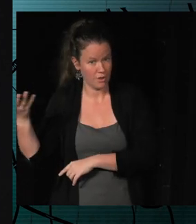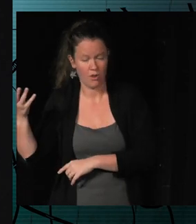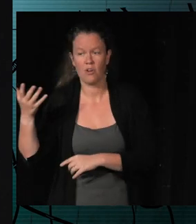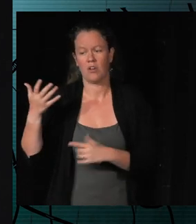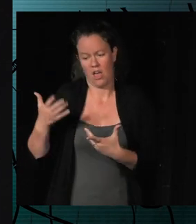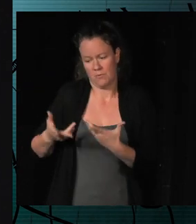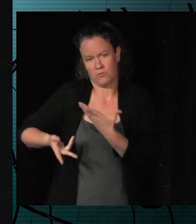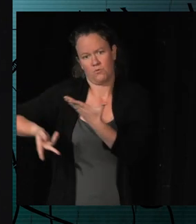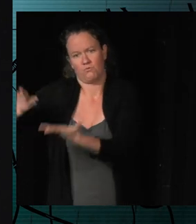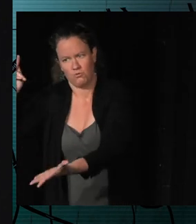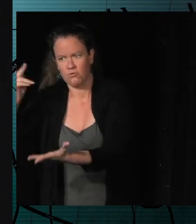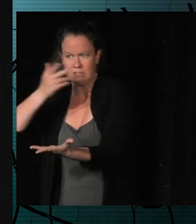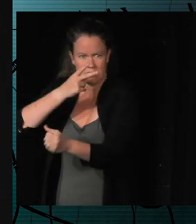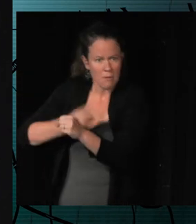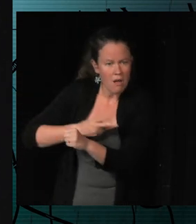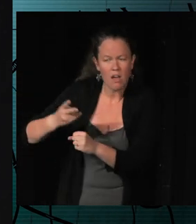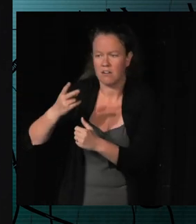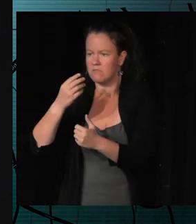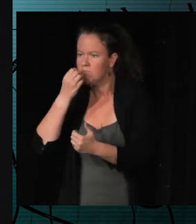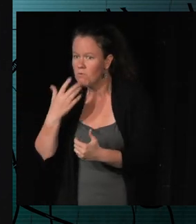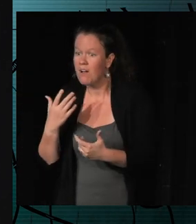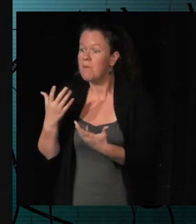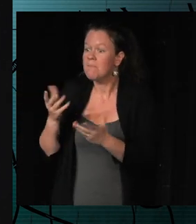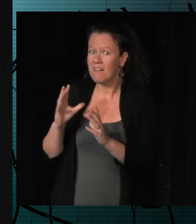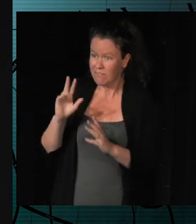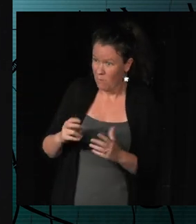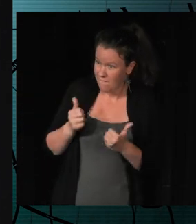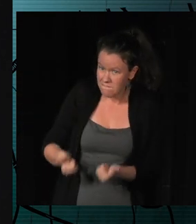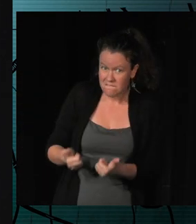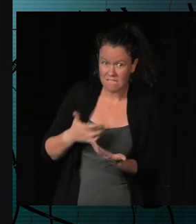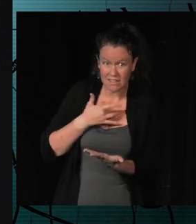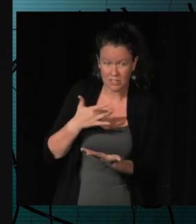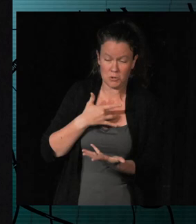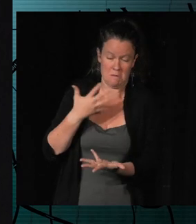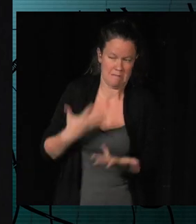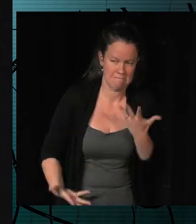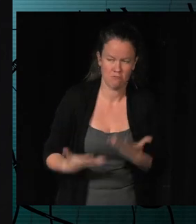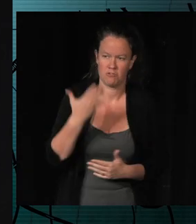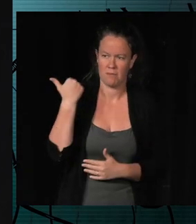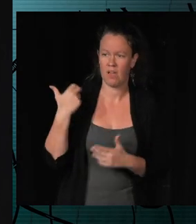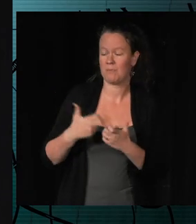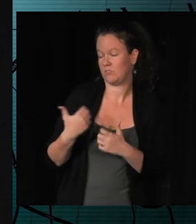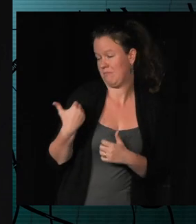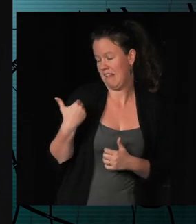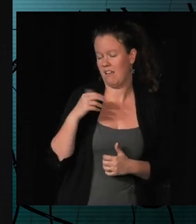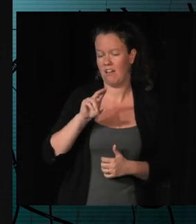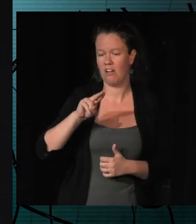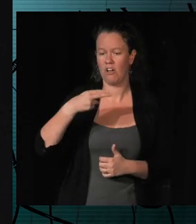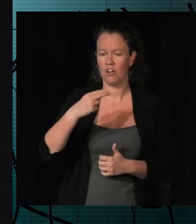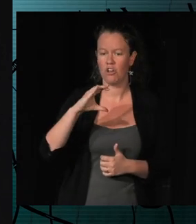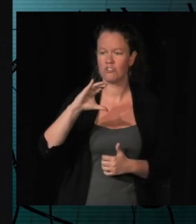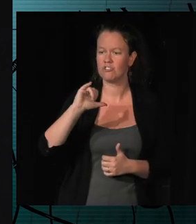moyens qu'avant c'est mieux fait après à savoir si le résultat est vraiment intéressant pour l'instant c'est encore compliqué quand même récemment Uncharted par exemple unch